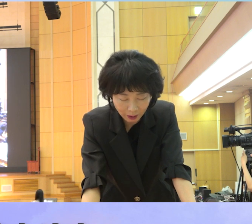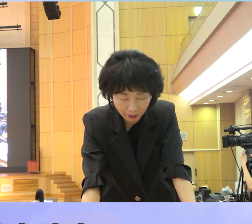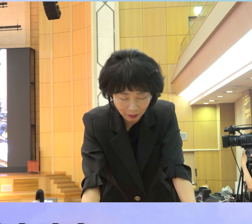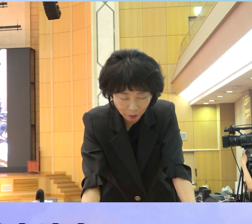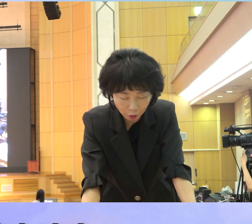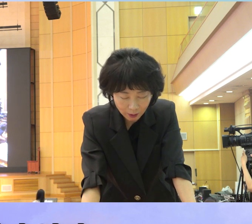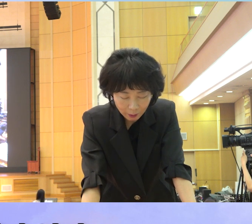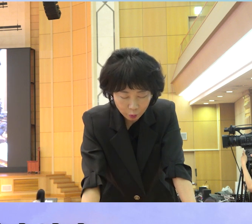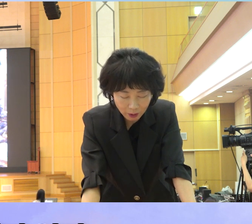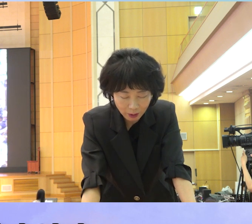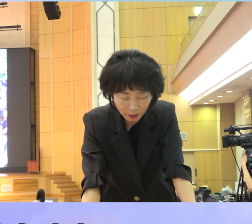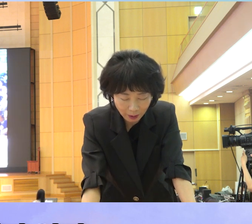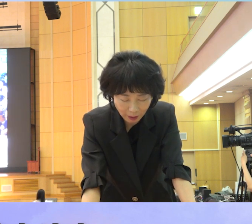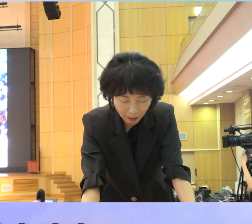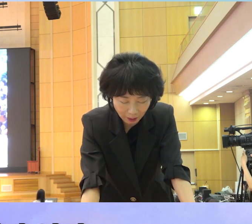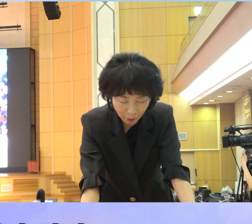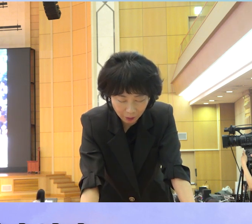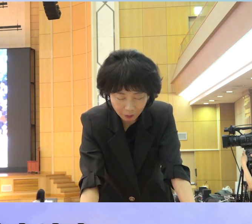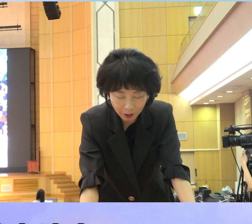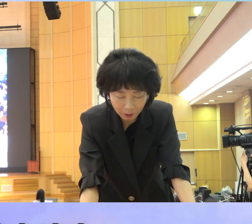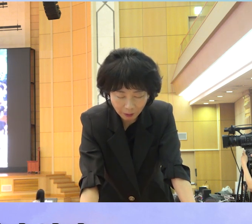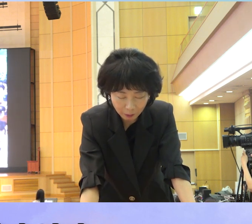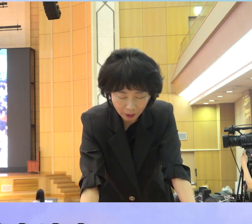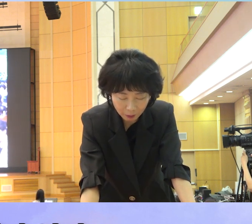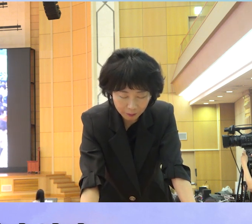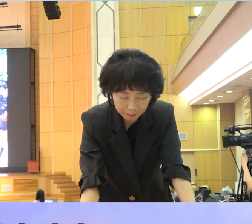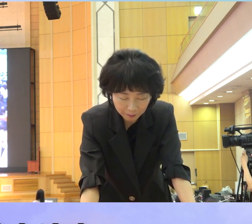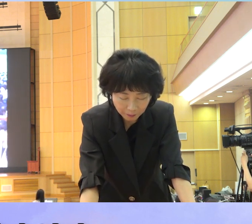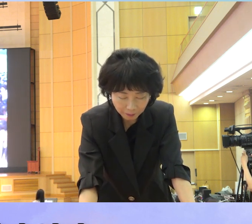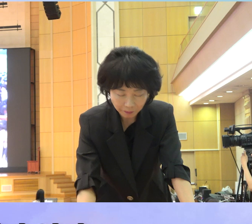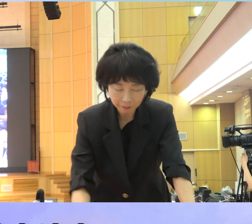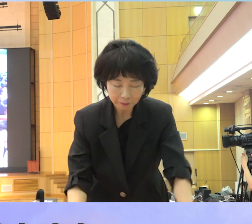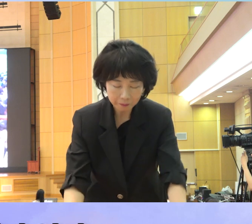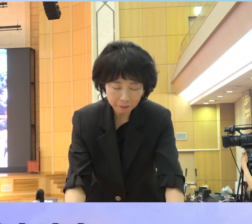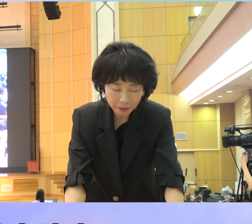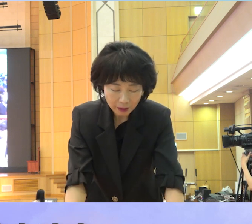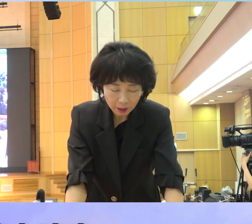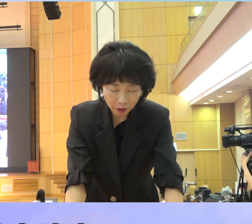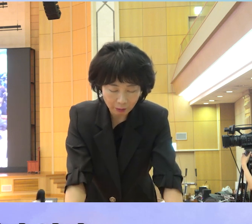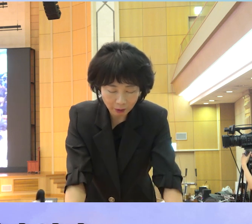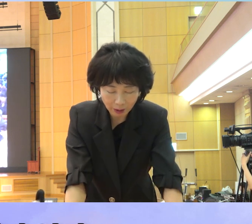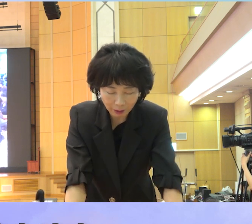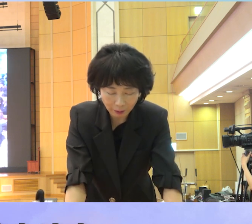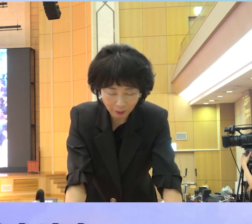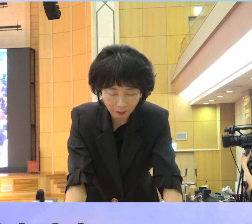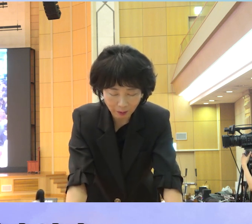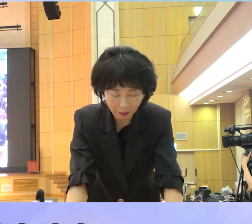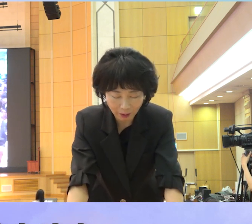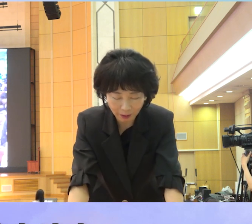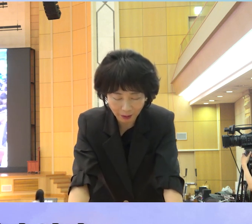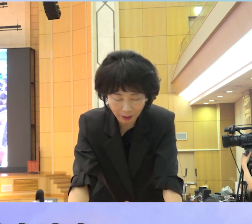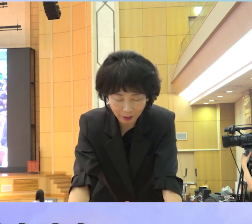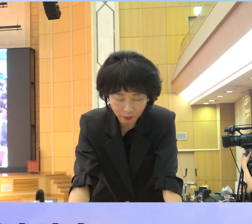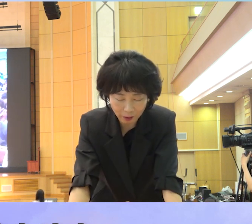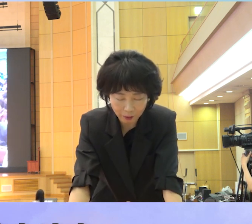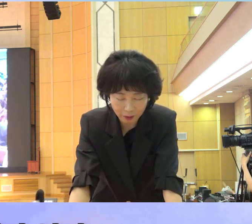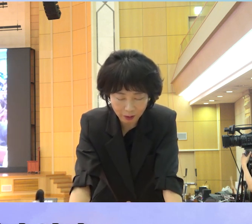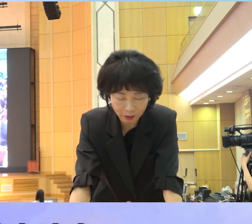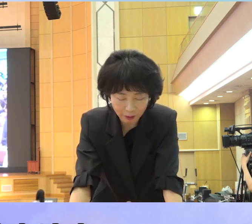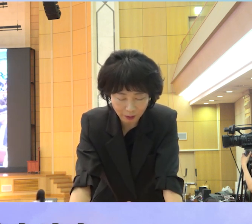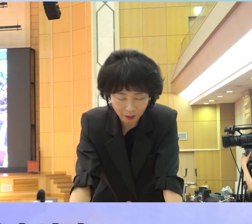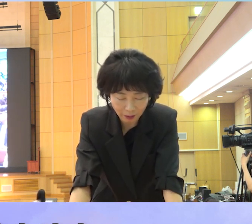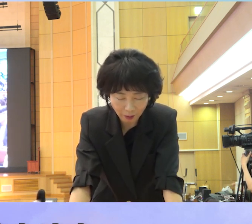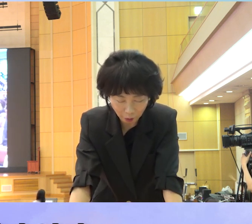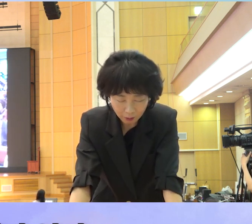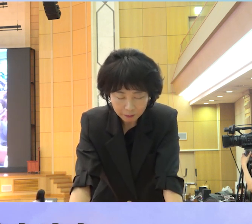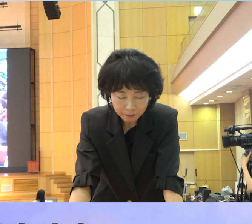우리에게 이김을 주십니다. 구원을 얻는 승리의 이김, 이 세상의 유혹을 이기는 이김. 그래서